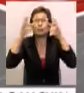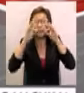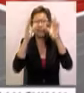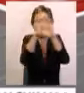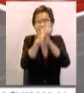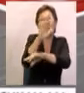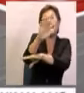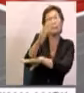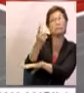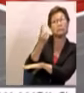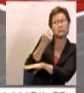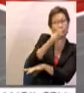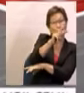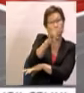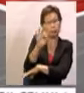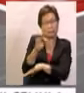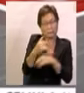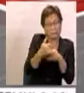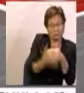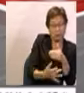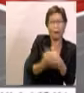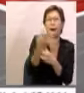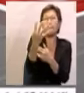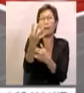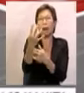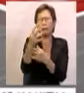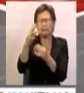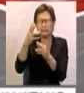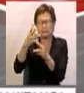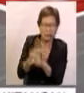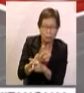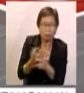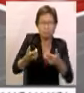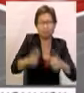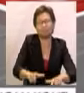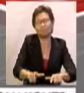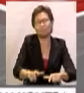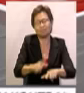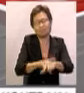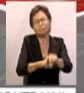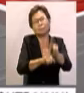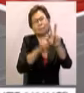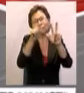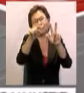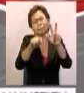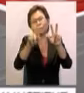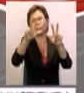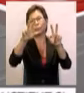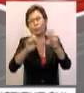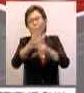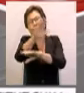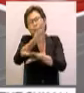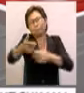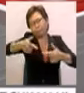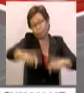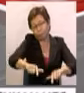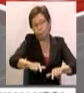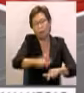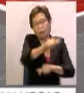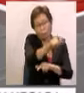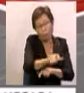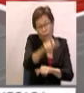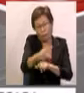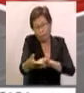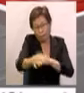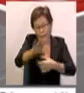petang tadi. Daripada 29 yang cedera, 4 orang parah dalam kejadian yang berlaku pukul 3.30 petang. Ya, mereka yang maut